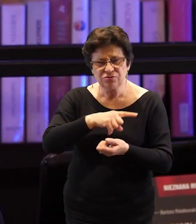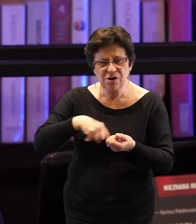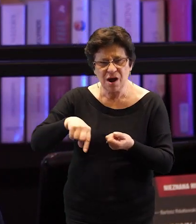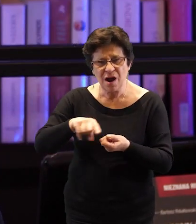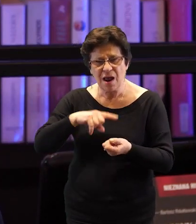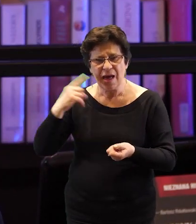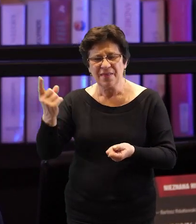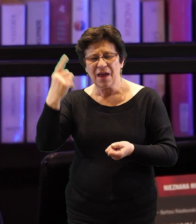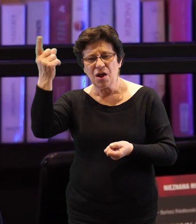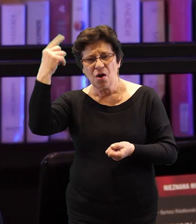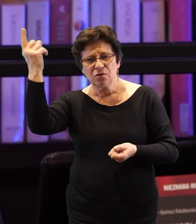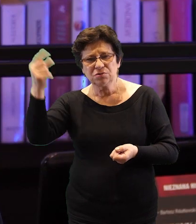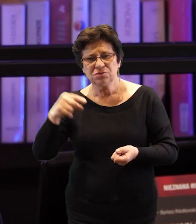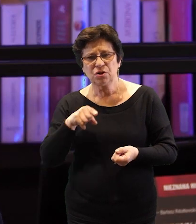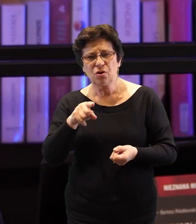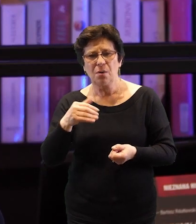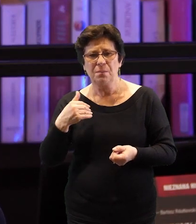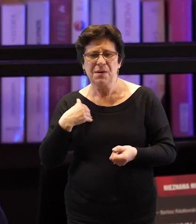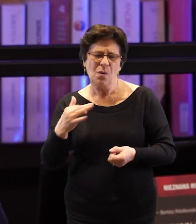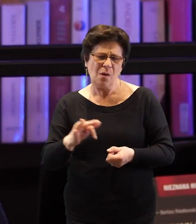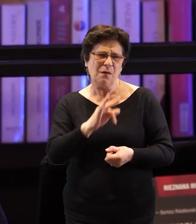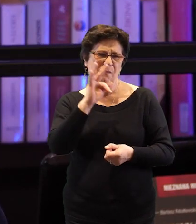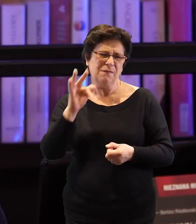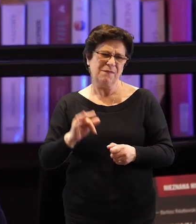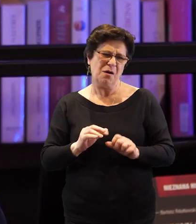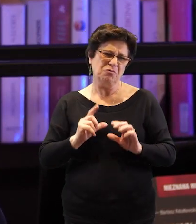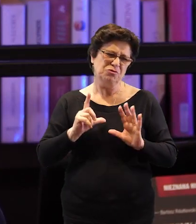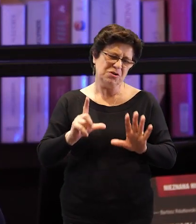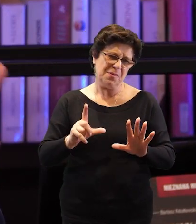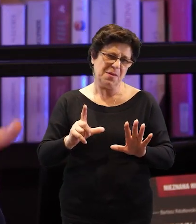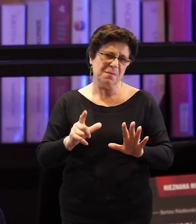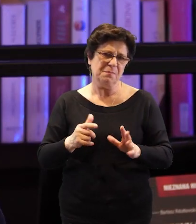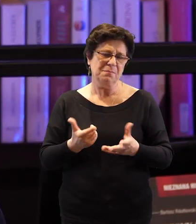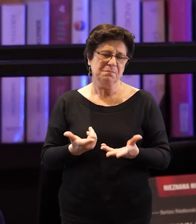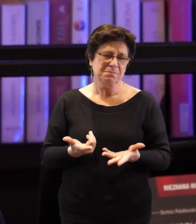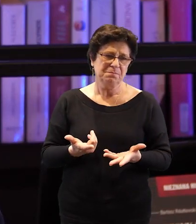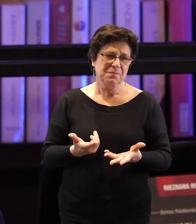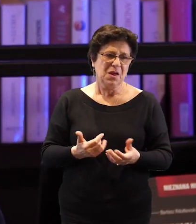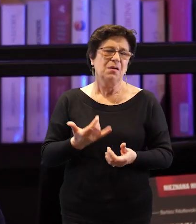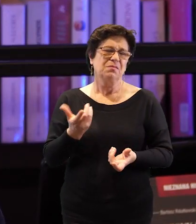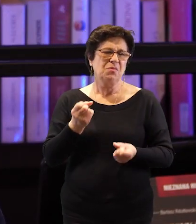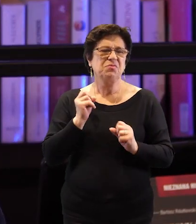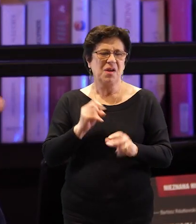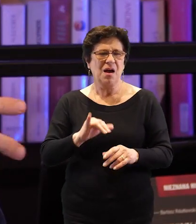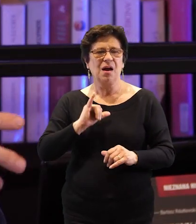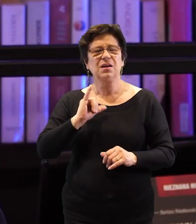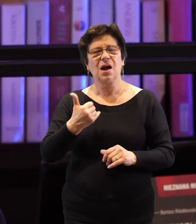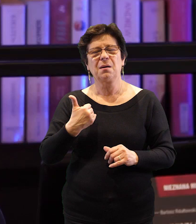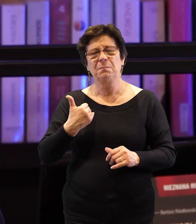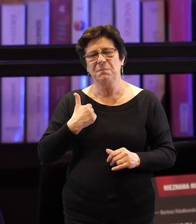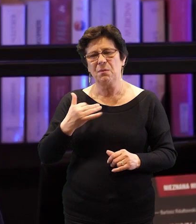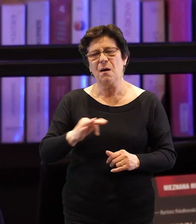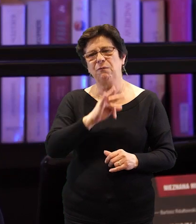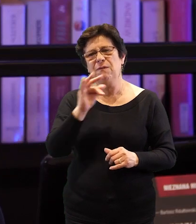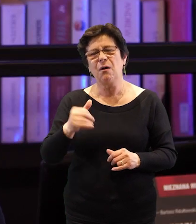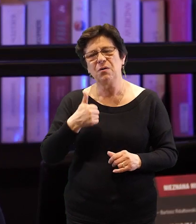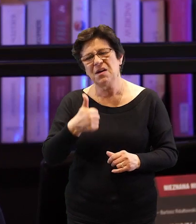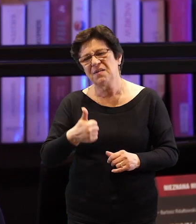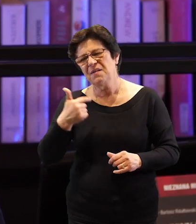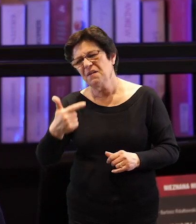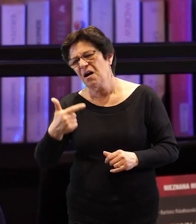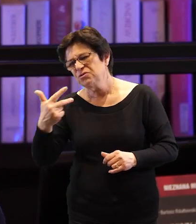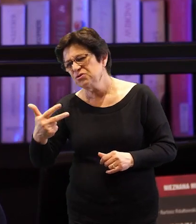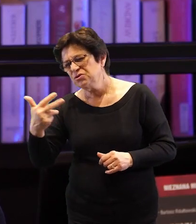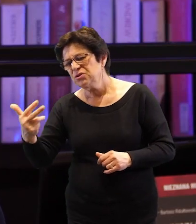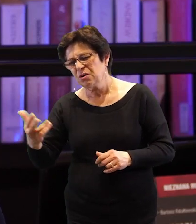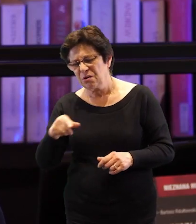to miała kryptonim V7. No, to też takie logiczne, prawda, bo skoro było V1, samoloty te bezpilotowe,